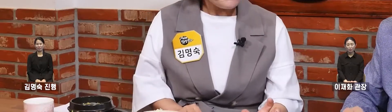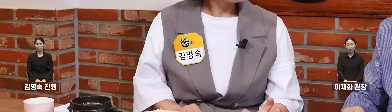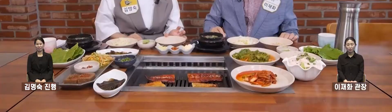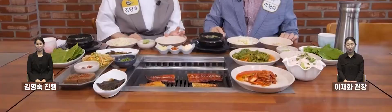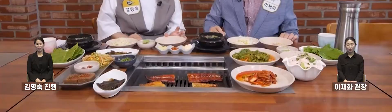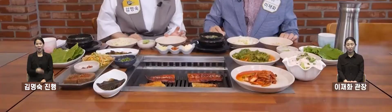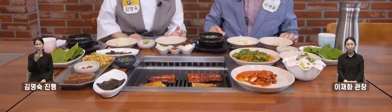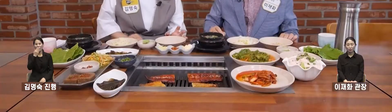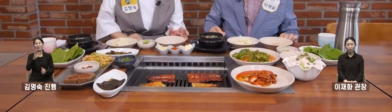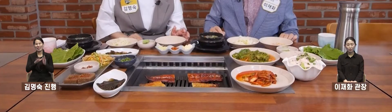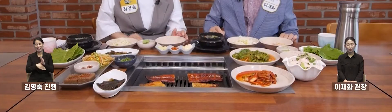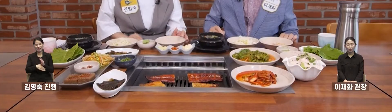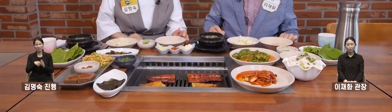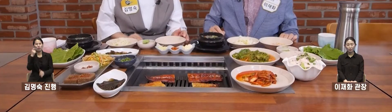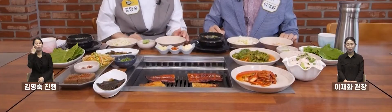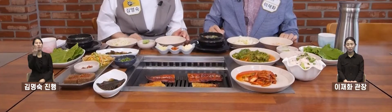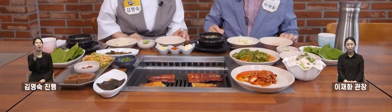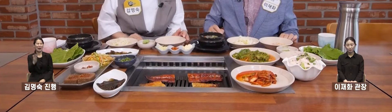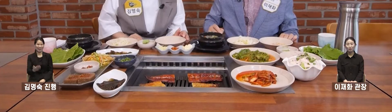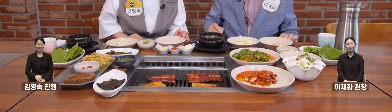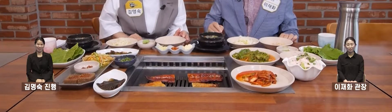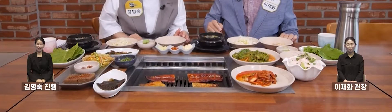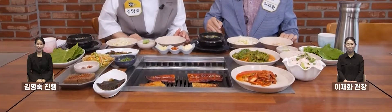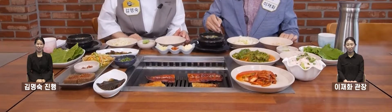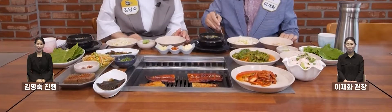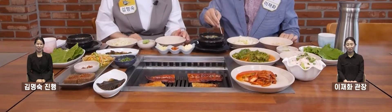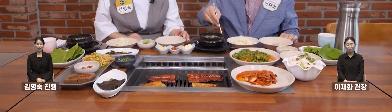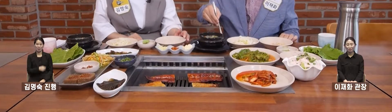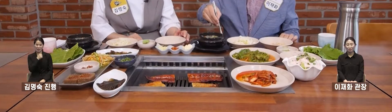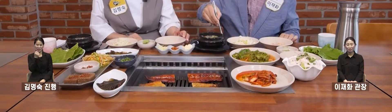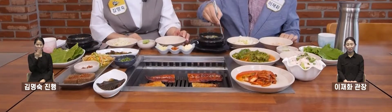그러니까 뭐든지 물어봐야 돼요.